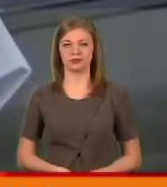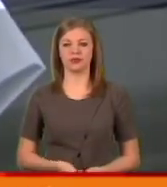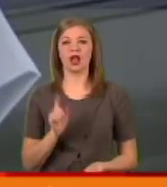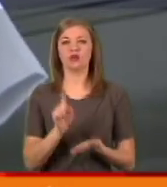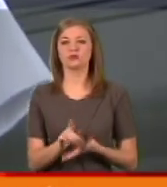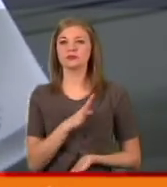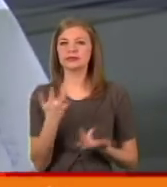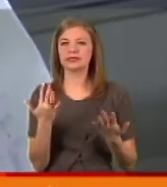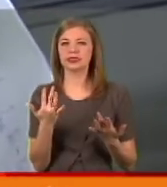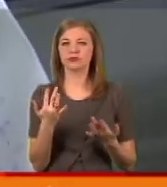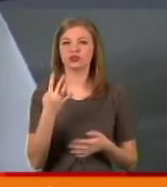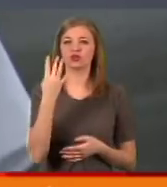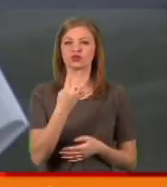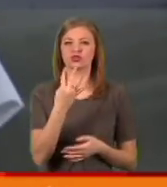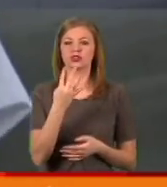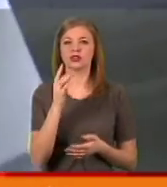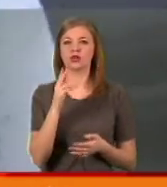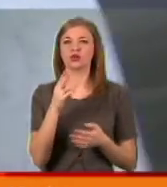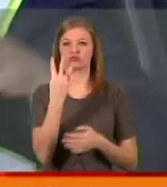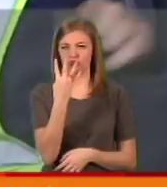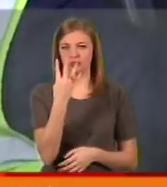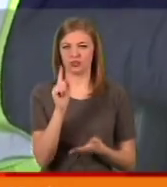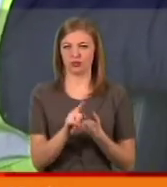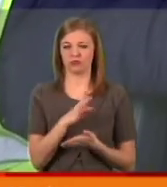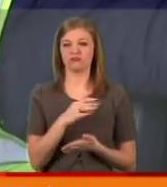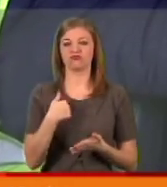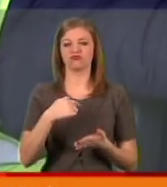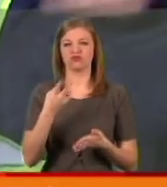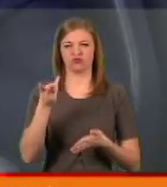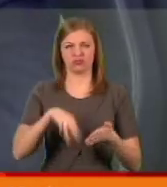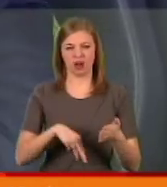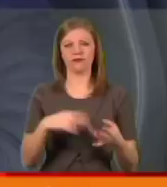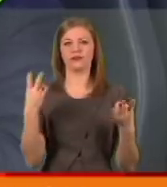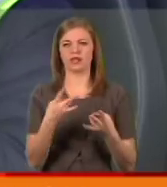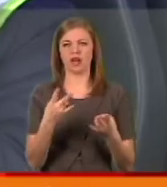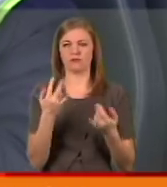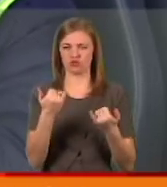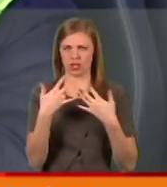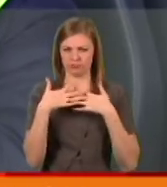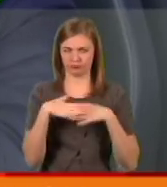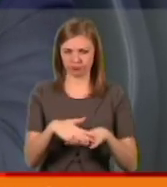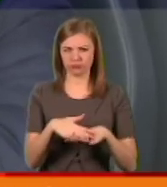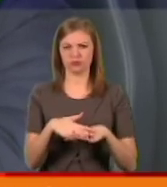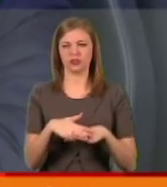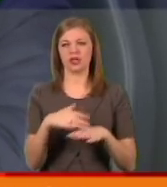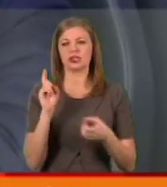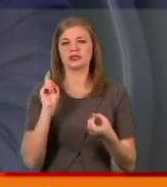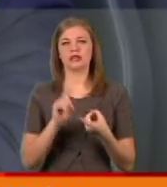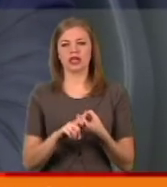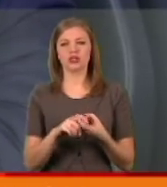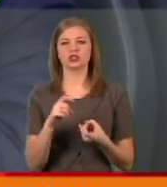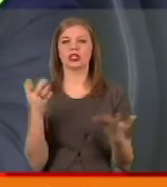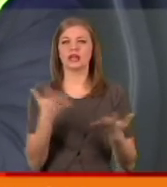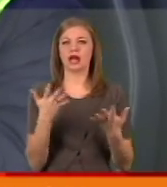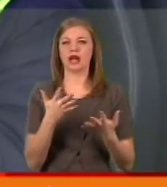4,30. А дозволено скільки? 4,30, а при дозволеному? 4. Ми виписуємо штраф, тільки його треба зараз порахувати. Ага. Це залежить від